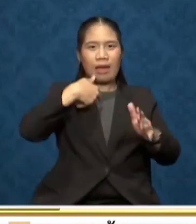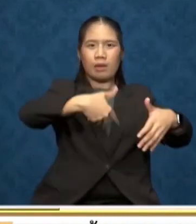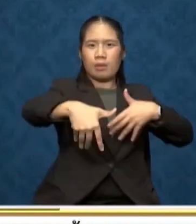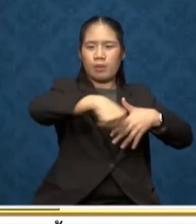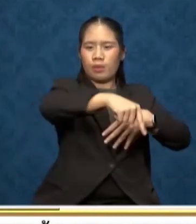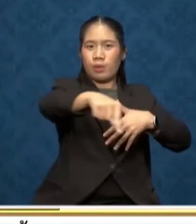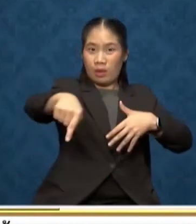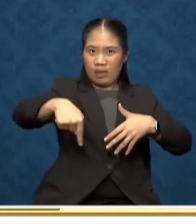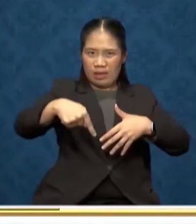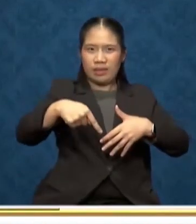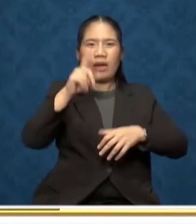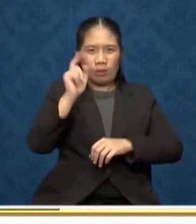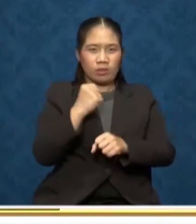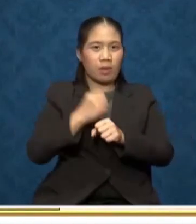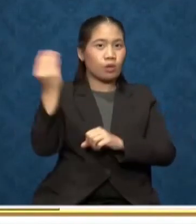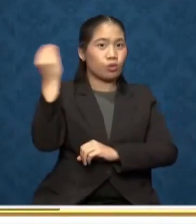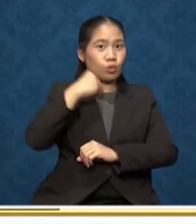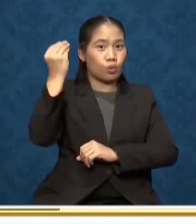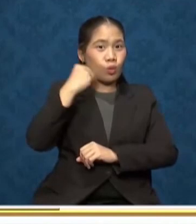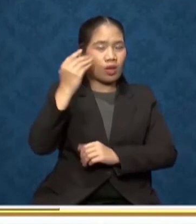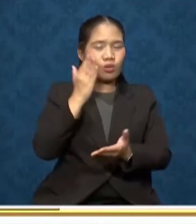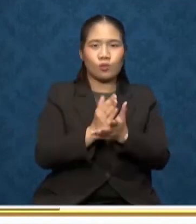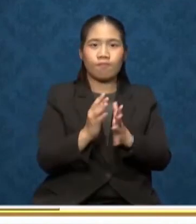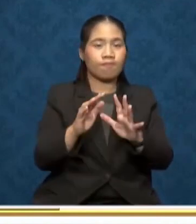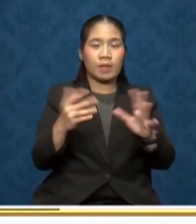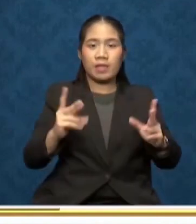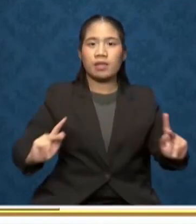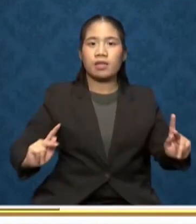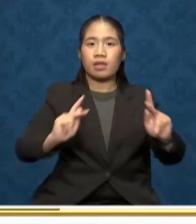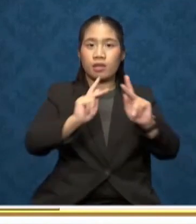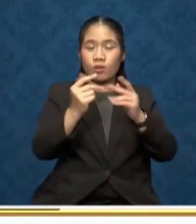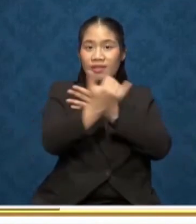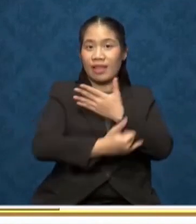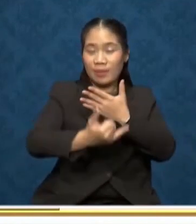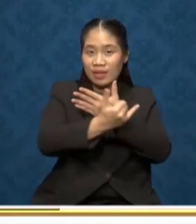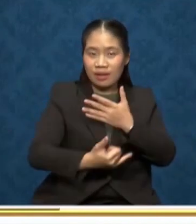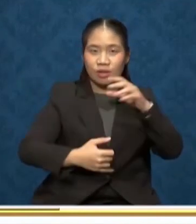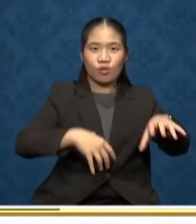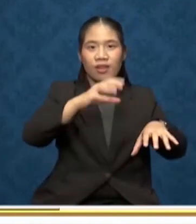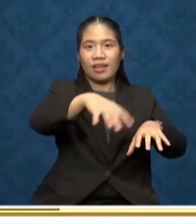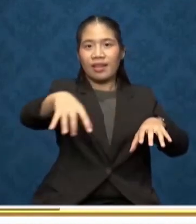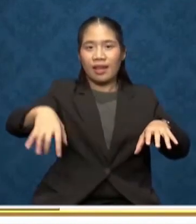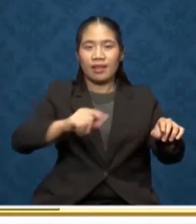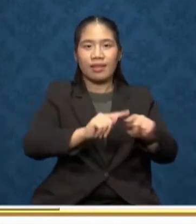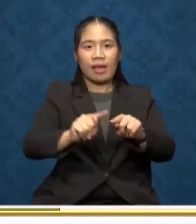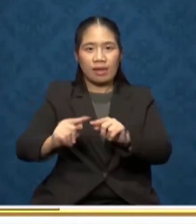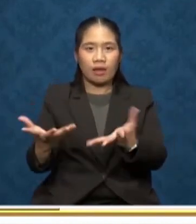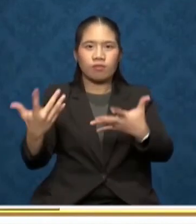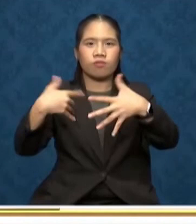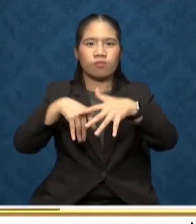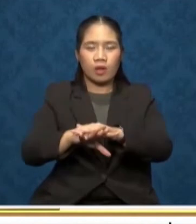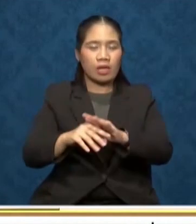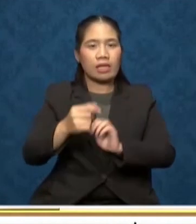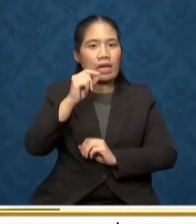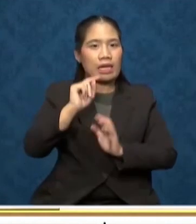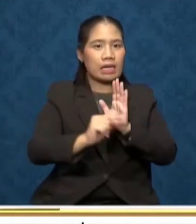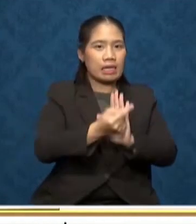ารณใไสระเอลเราจทำงานทกวันไมมวัหยุดโดยกโรงกตประเทศ withinจัการประชุมตั้แตวนแกทเกิ